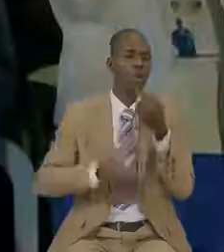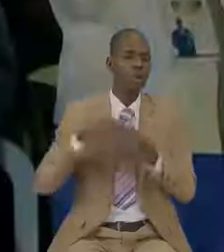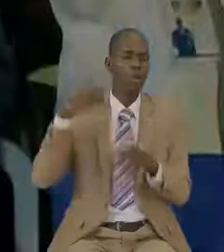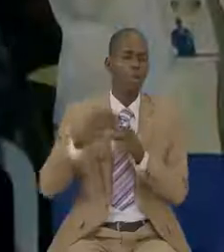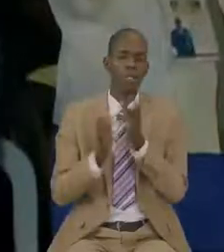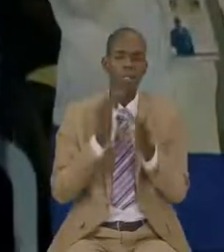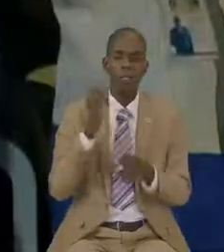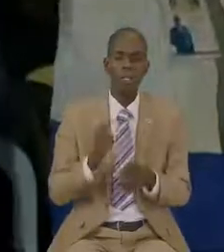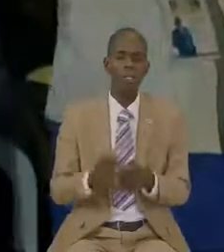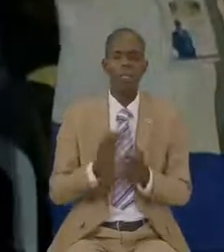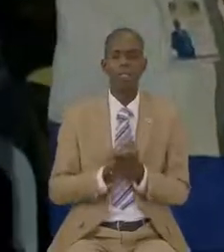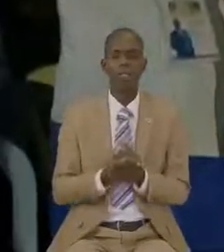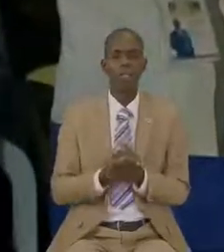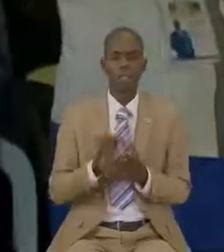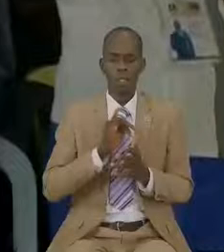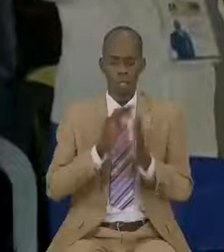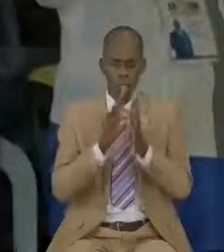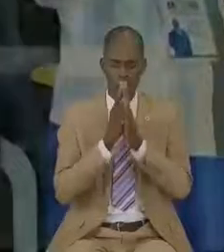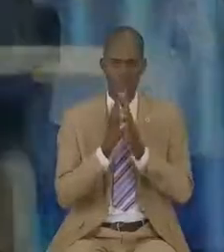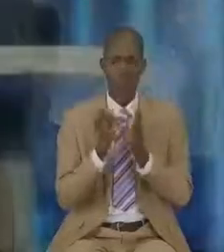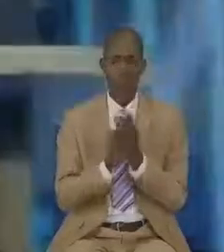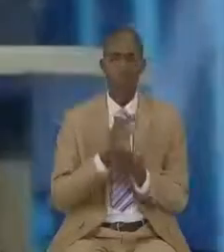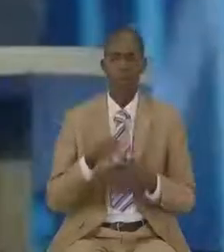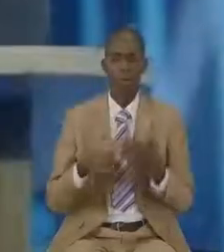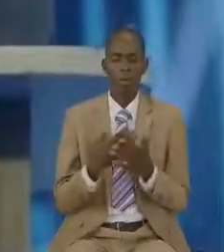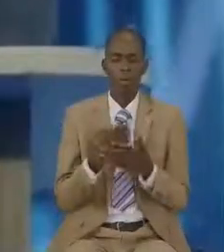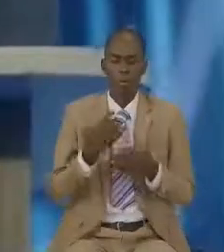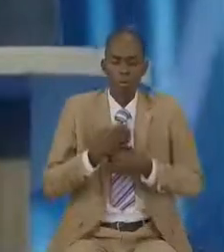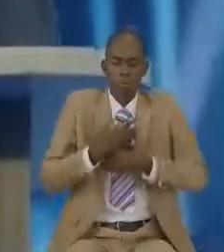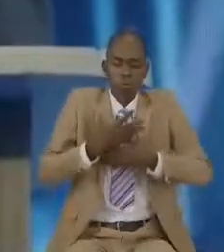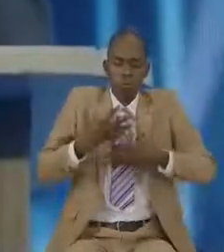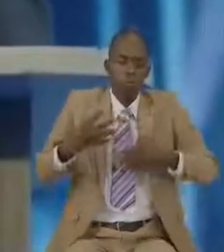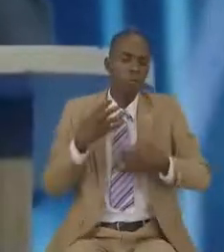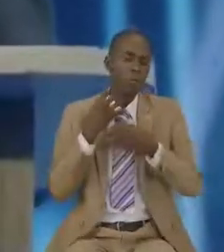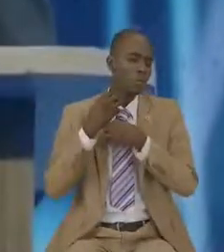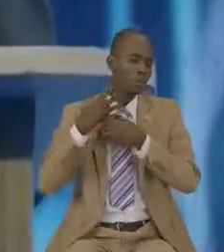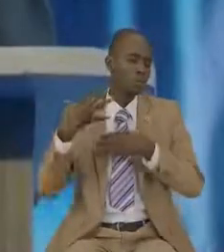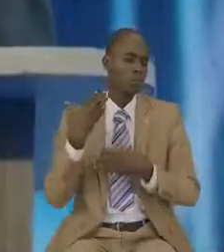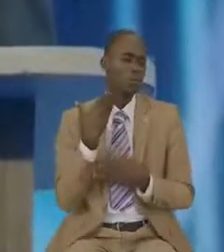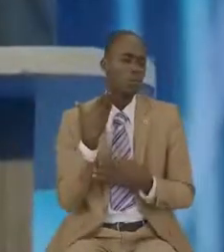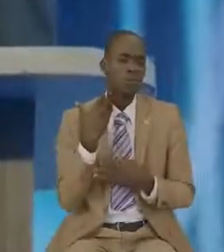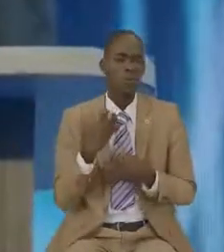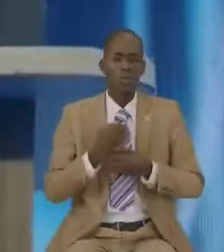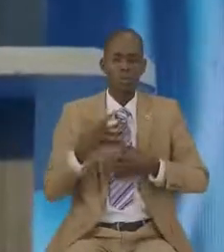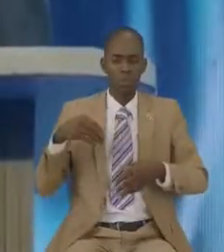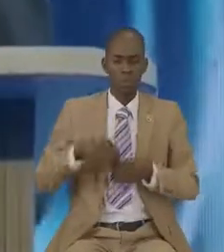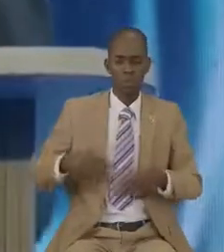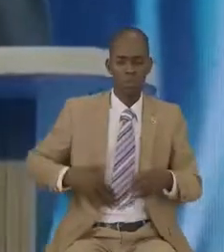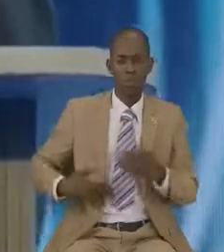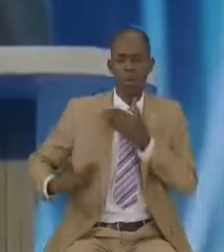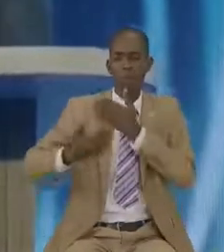de Jésus. Je prie que tout enflement, goitre, fibrome, bosse au